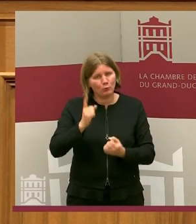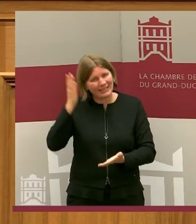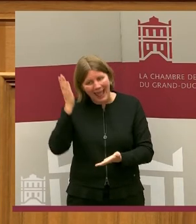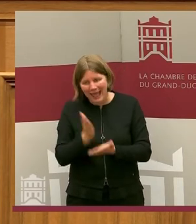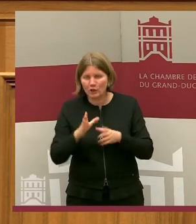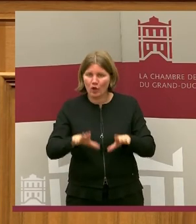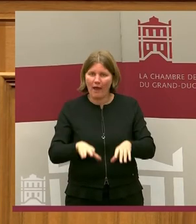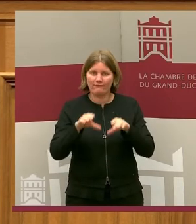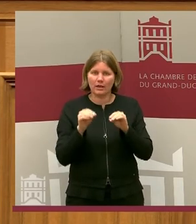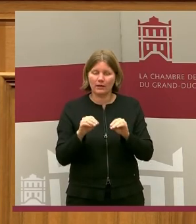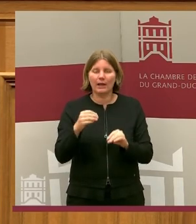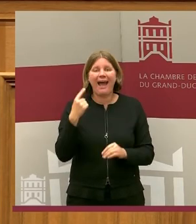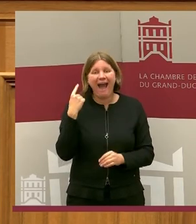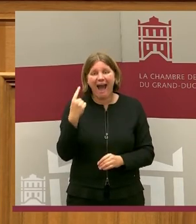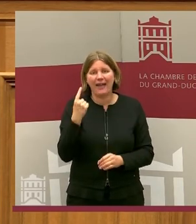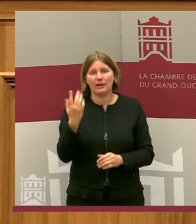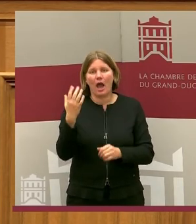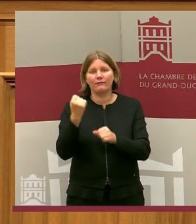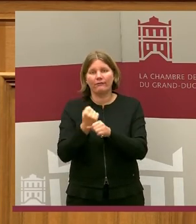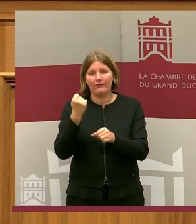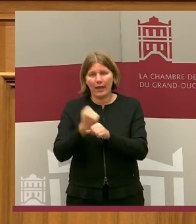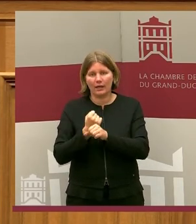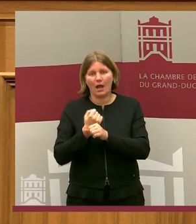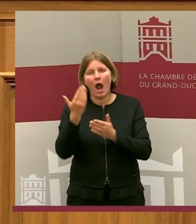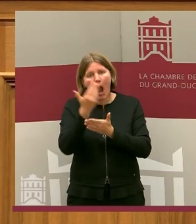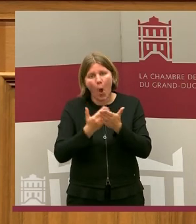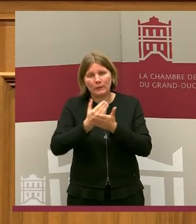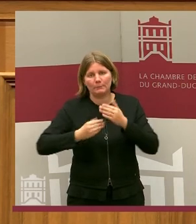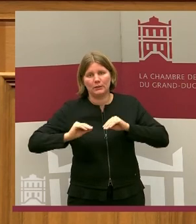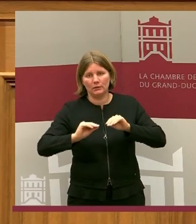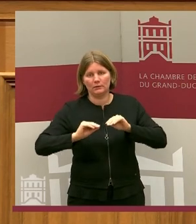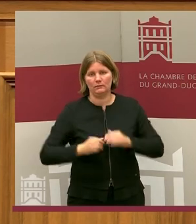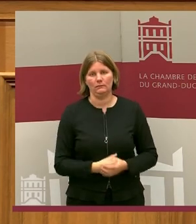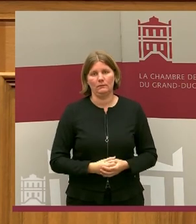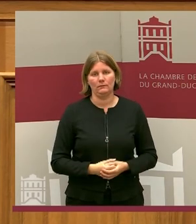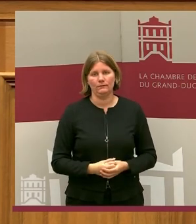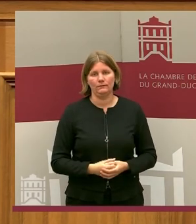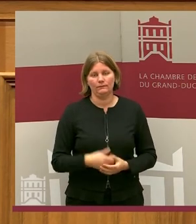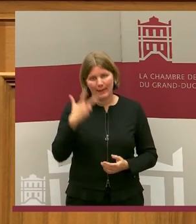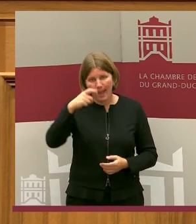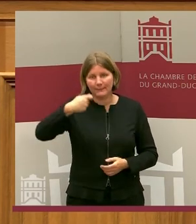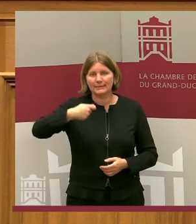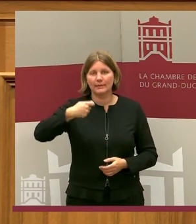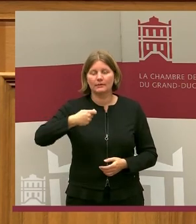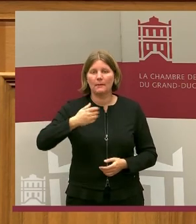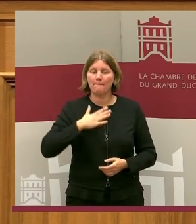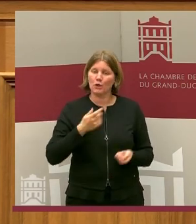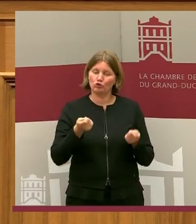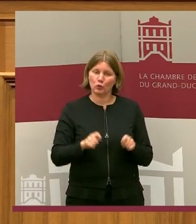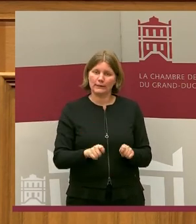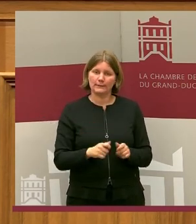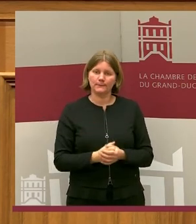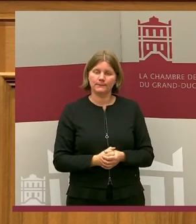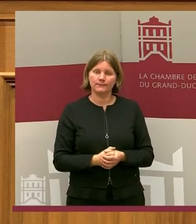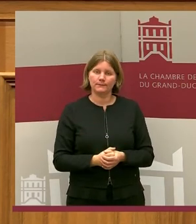aufhängen, seine eigenen Handwerkerinnen und Handwerker auszubilden. Herr Präsident, ich komme zum Schluss.